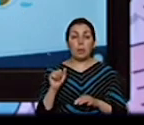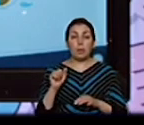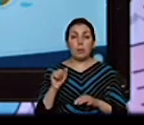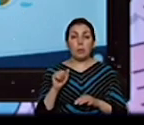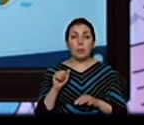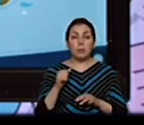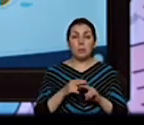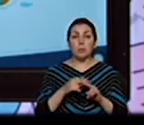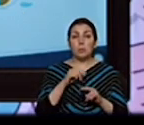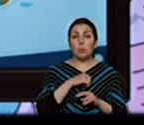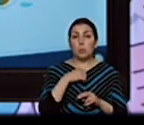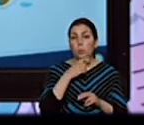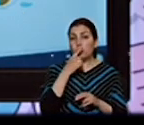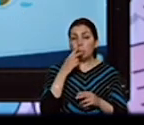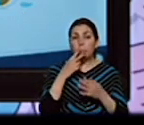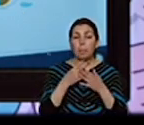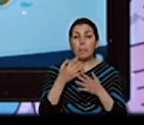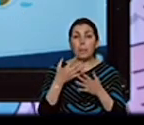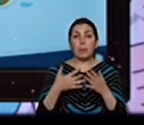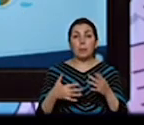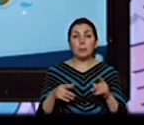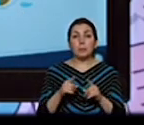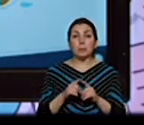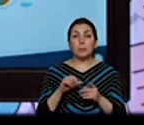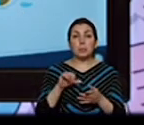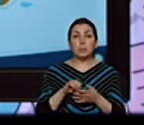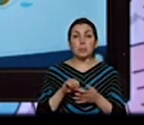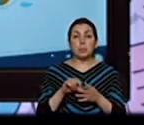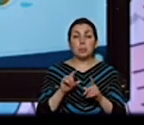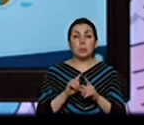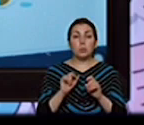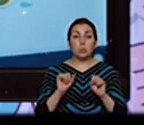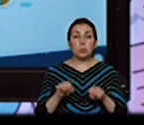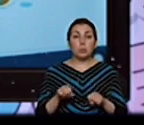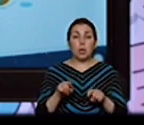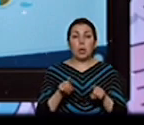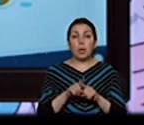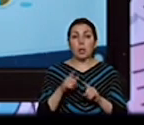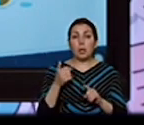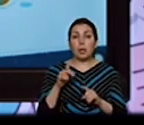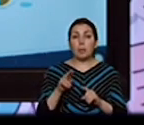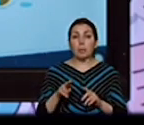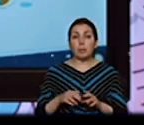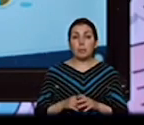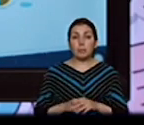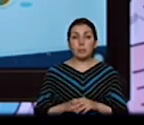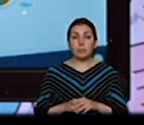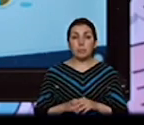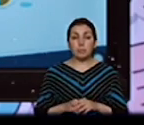ham matnda ishtirok ettirishingiz mumkin. Aynan shu gaplarni.